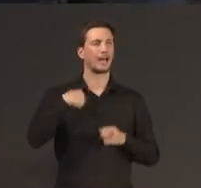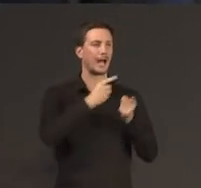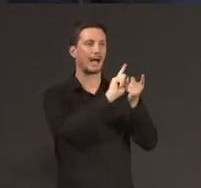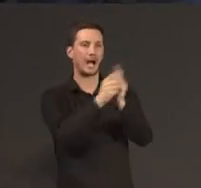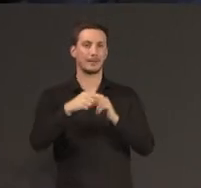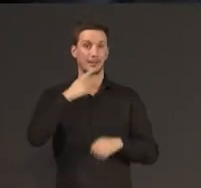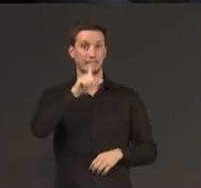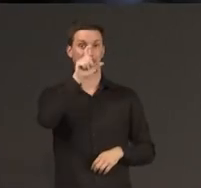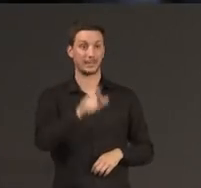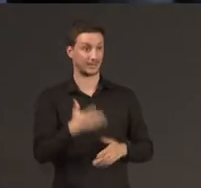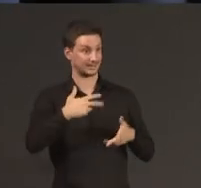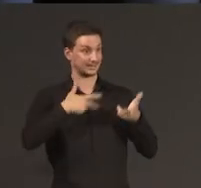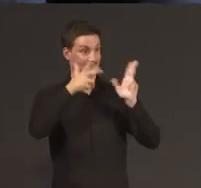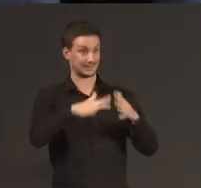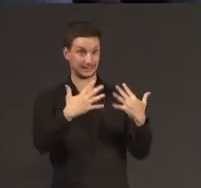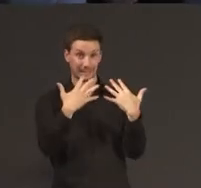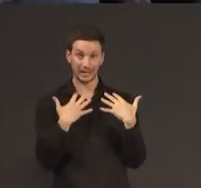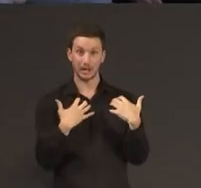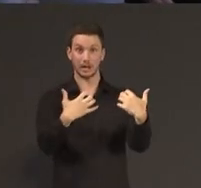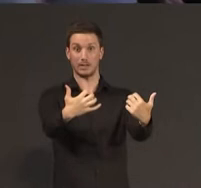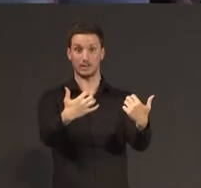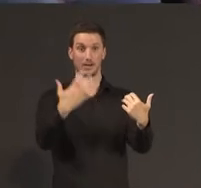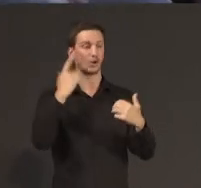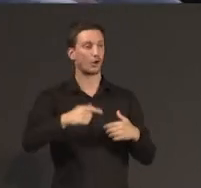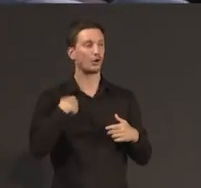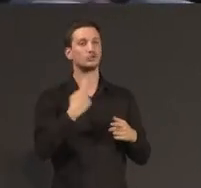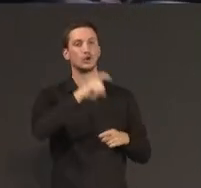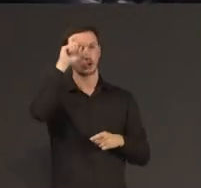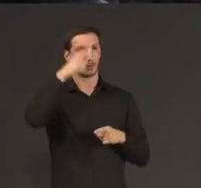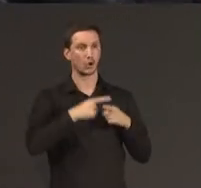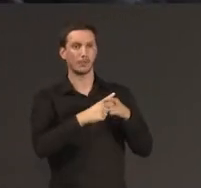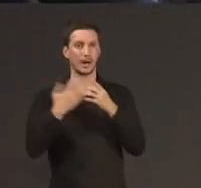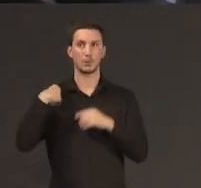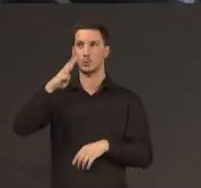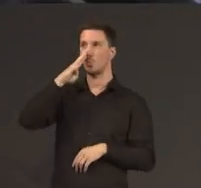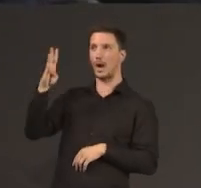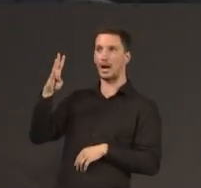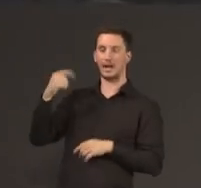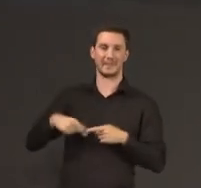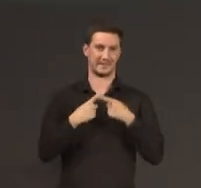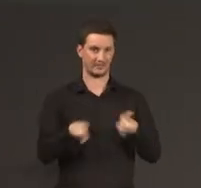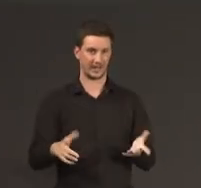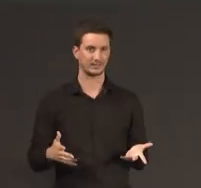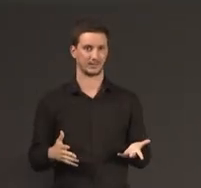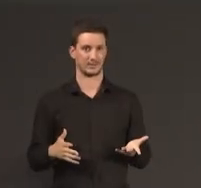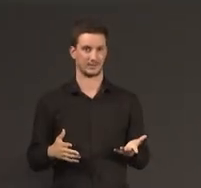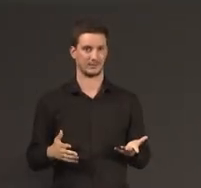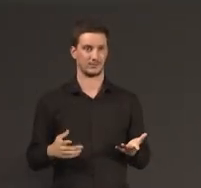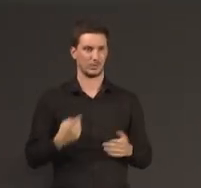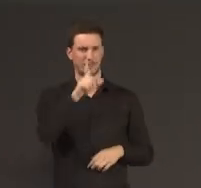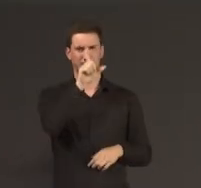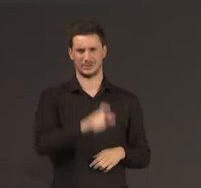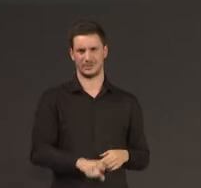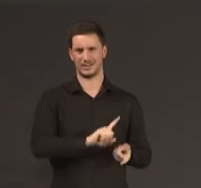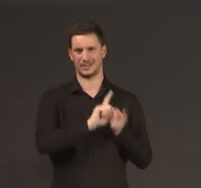que la persona que ara mateix està asseguda en aquesta cadira només comparteixi el nom amb aquella que va entrar fa 4 anys. I és que com no canviar? Si durant